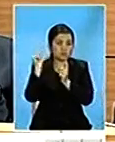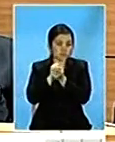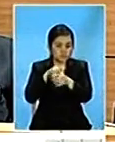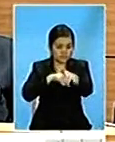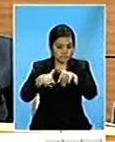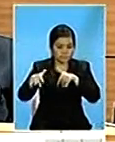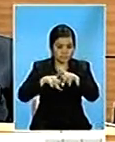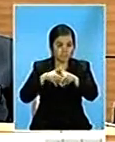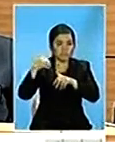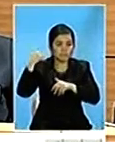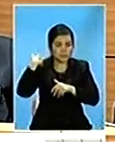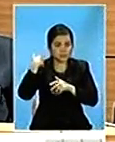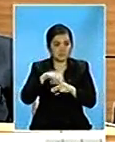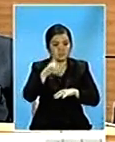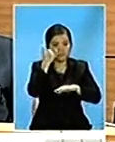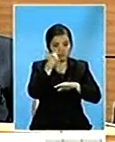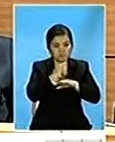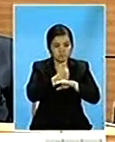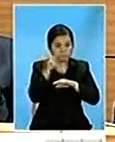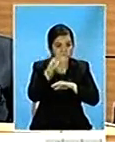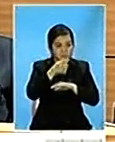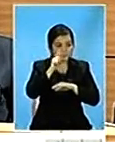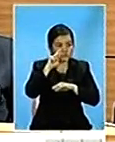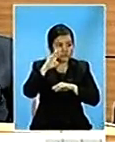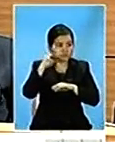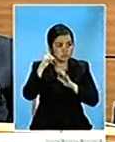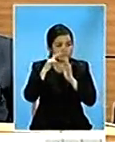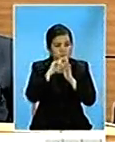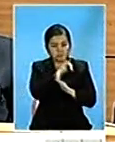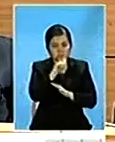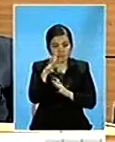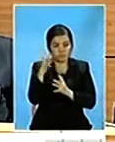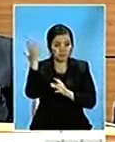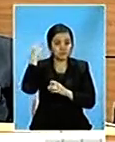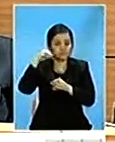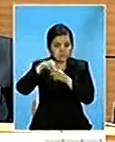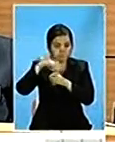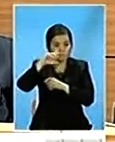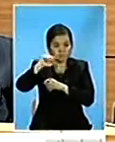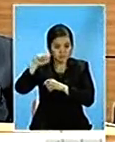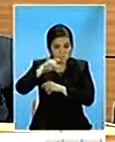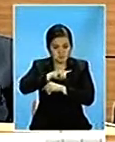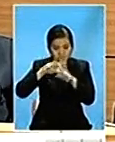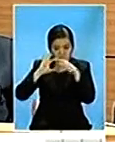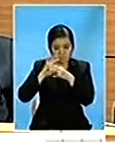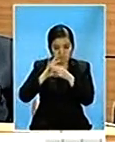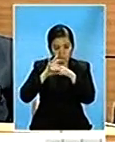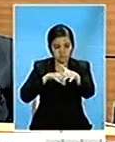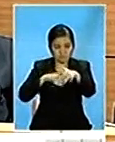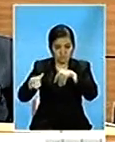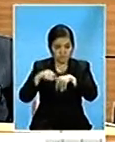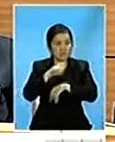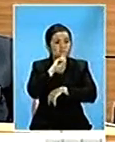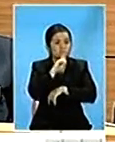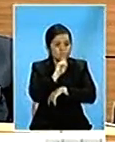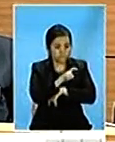ประชาชนบังเอิญท่านรัฐมนตรีธีระไม่มีโอกาสได้ไปผมเองเป็นส.ส.อยู่ในโซนนั้นก็เป็นห่วงพี่น้องประชาชนจึงถามว่า